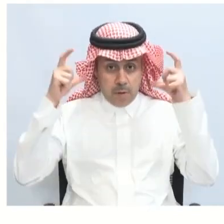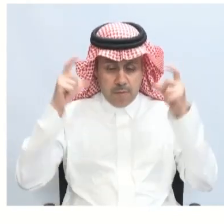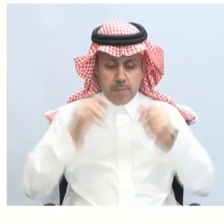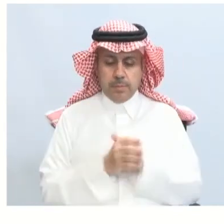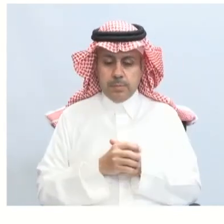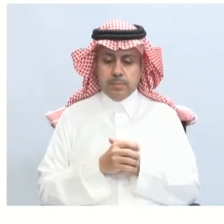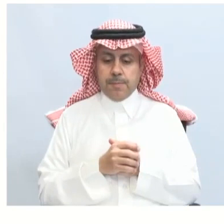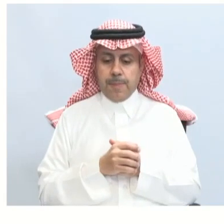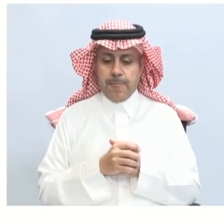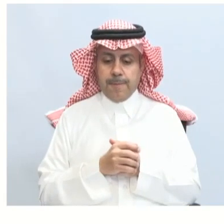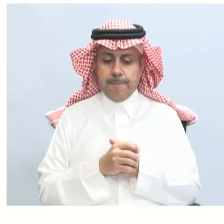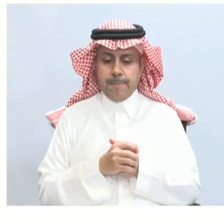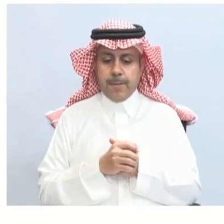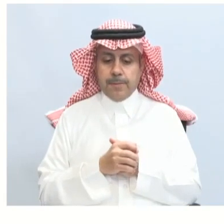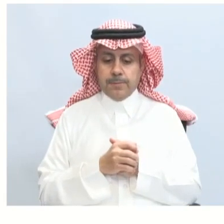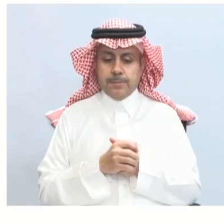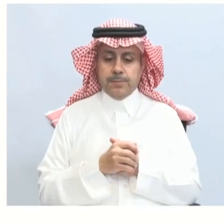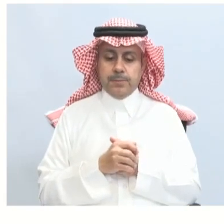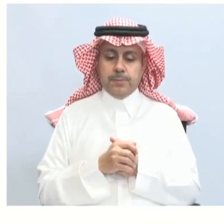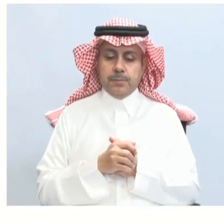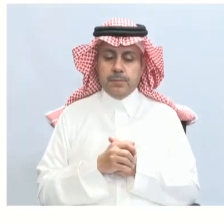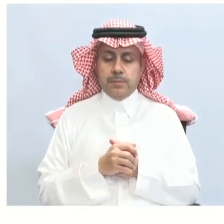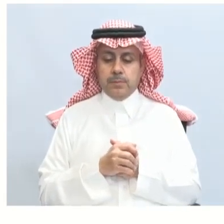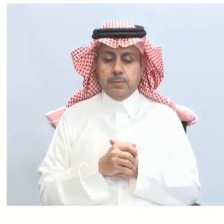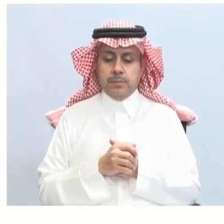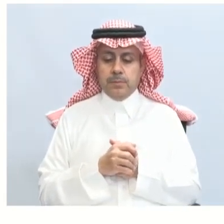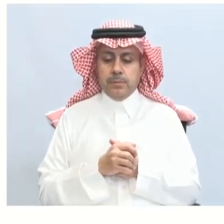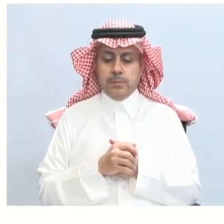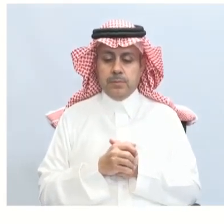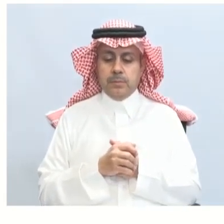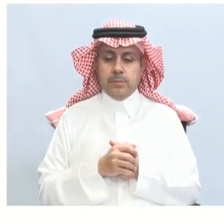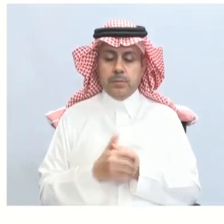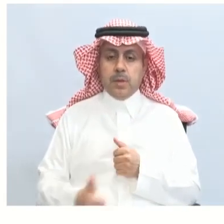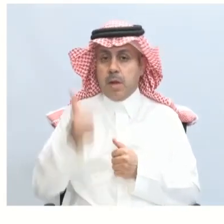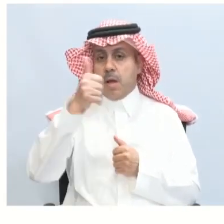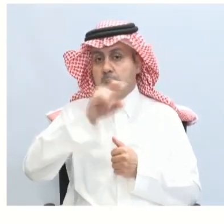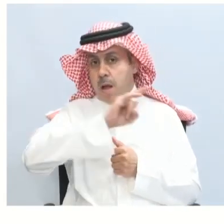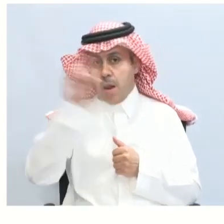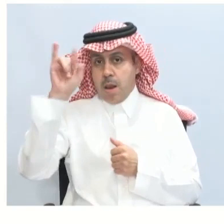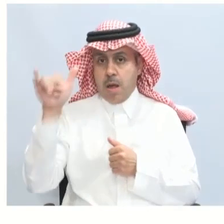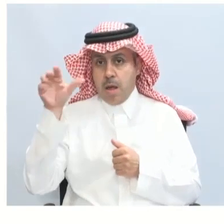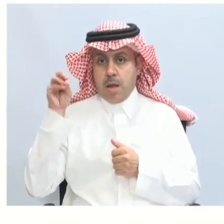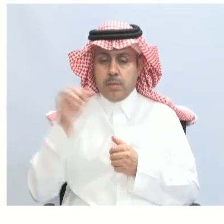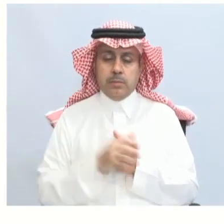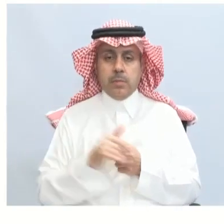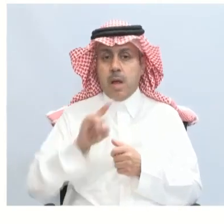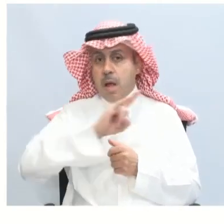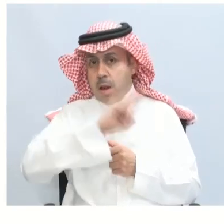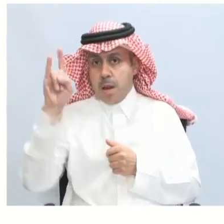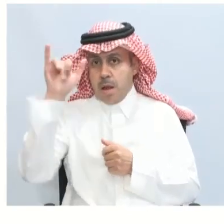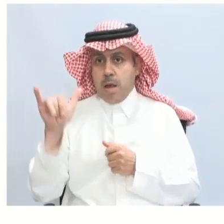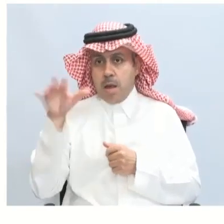المثال الا من وصفها الله عز وجل كما تعلمنا بالعلم لايه ما معنى كلمه لايه اخر كلمه